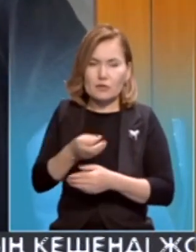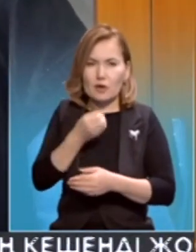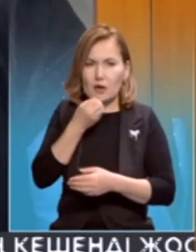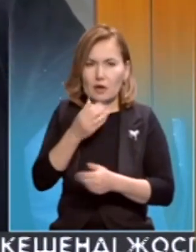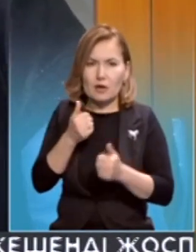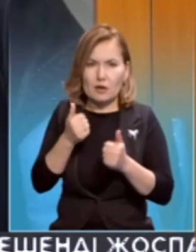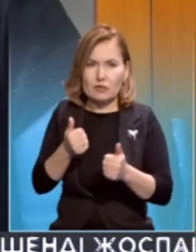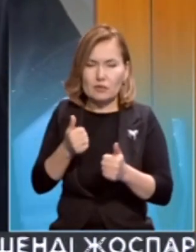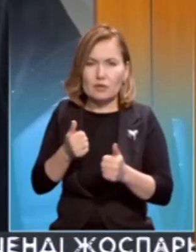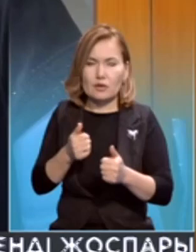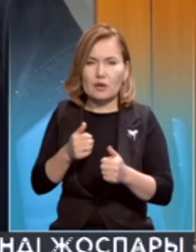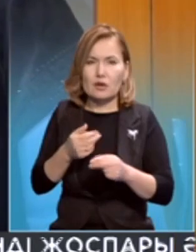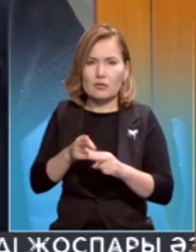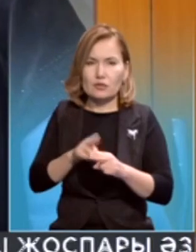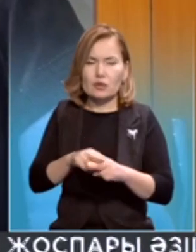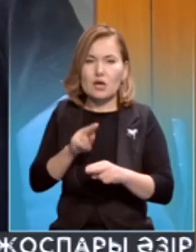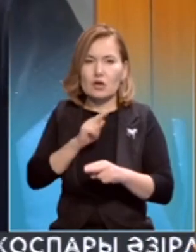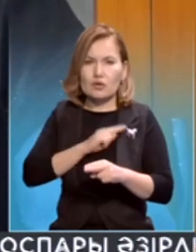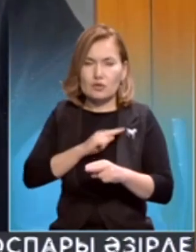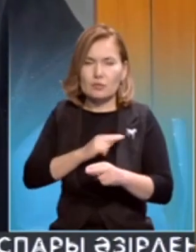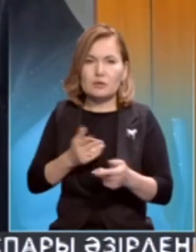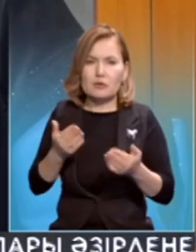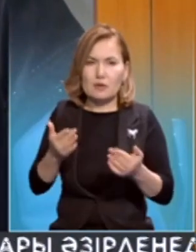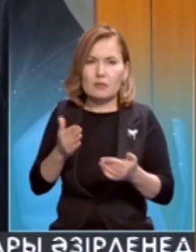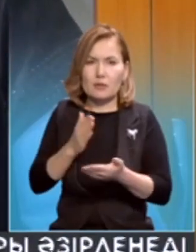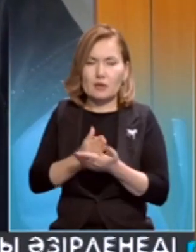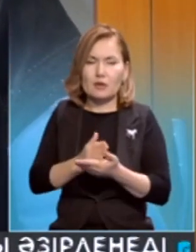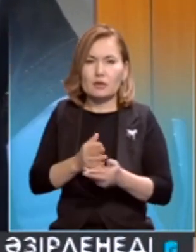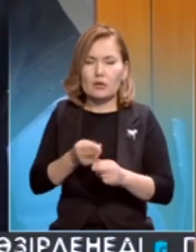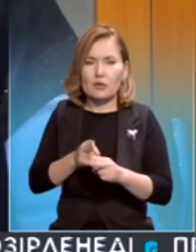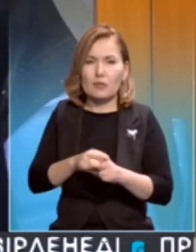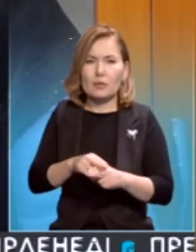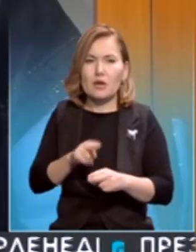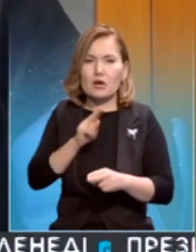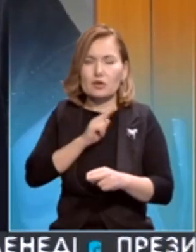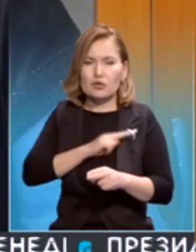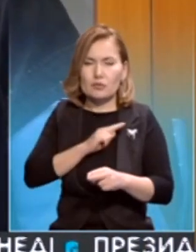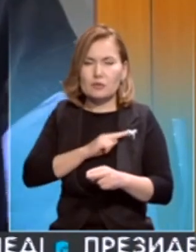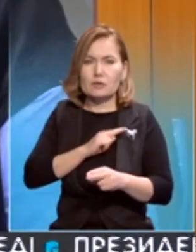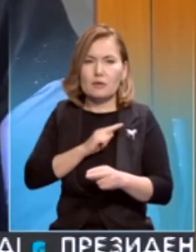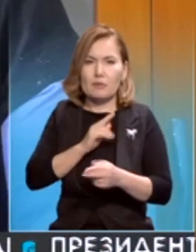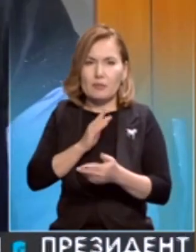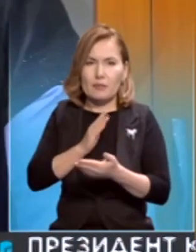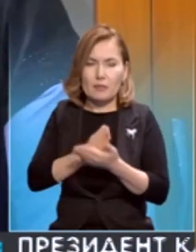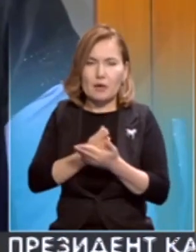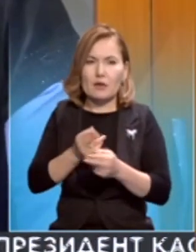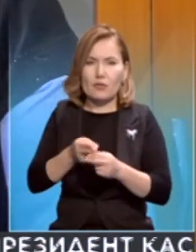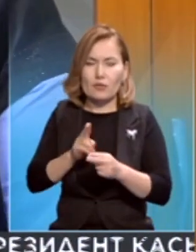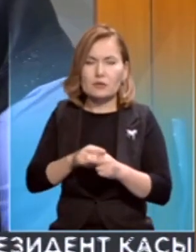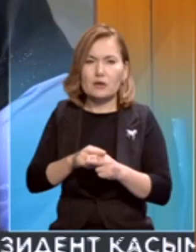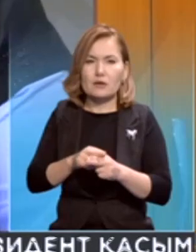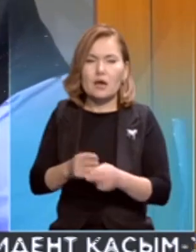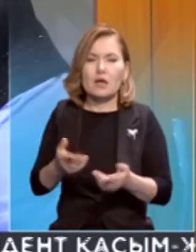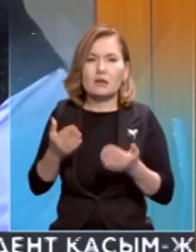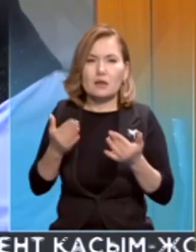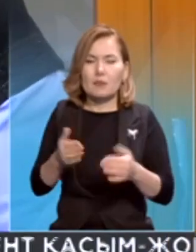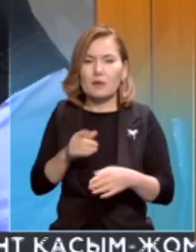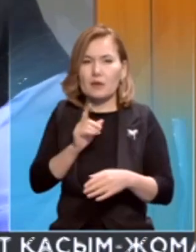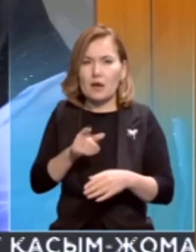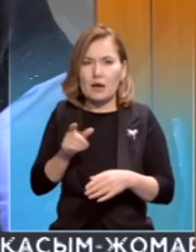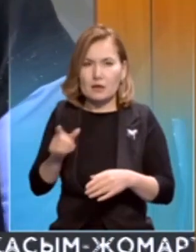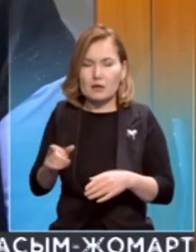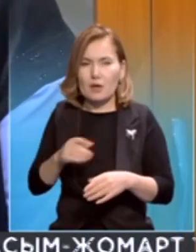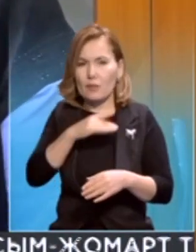жұмыс орындар көп, бос тұр. Жұмыс істеп жатқан адам көп. Жұмыс орны бос бол, соған адам іздеп